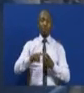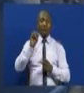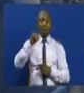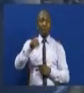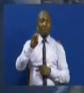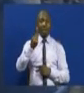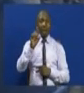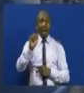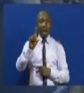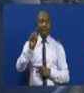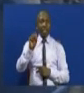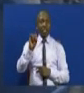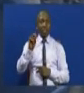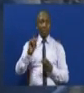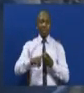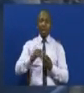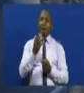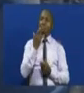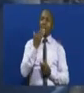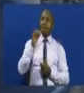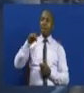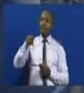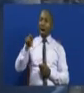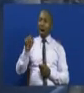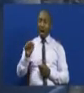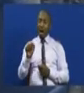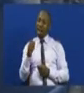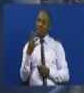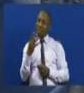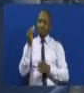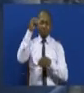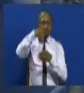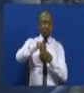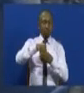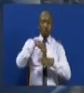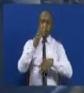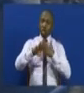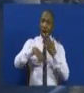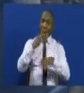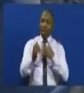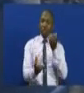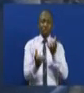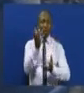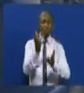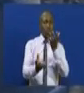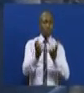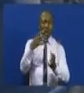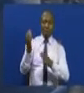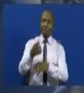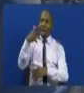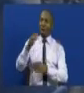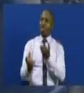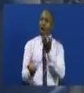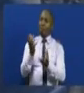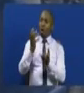mdalasini, chukua na pilipili manga, angalau hizi 4. Ukichanganya hizo, chemsha upate maji ya moto, weka